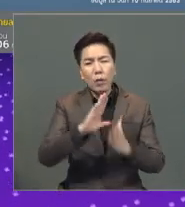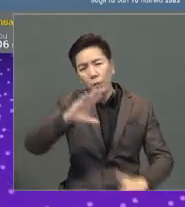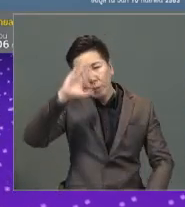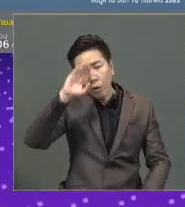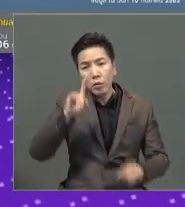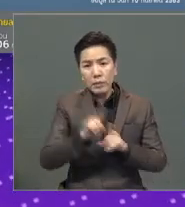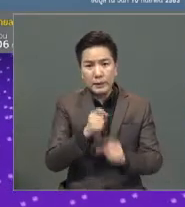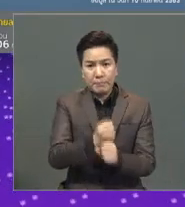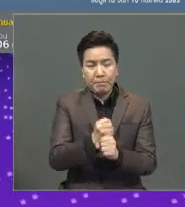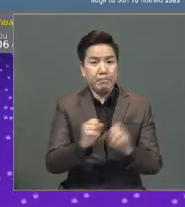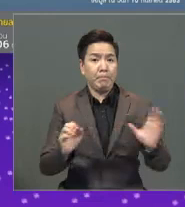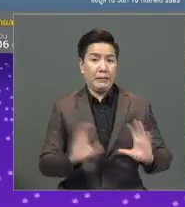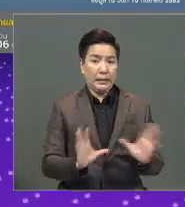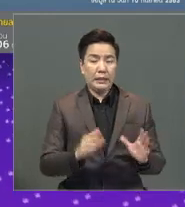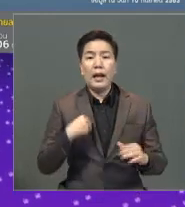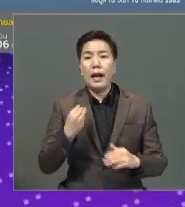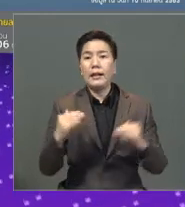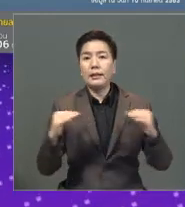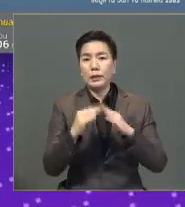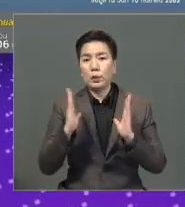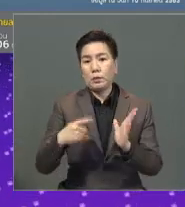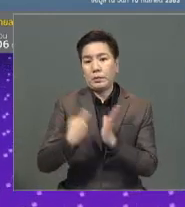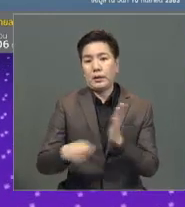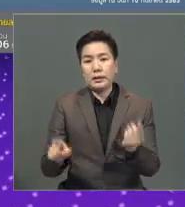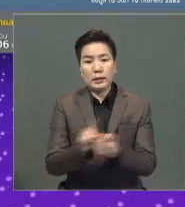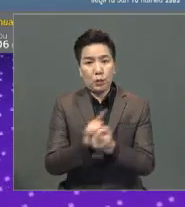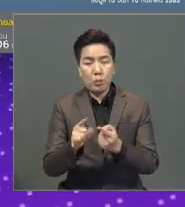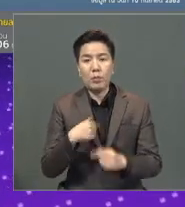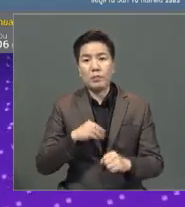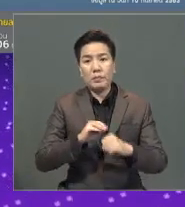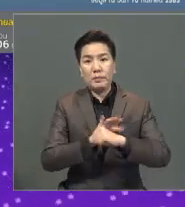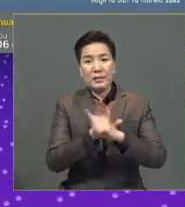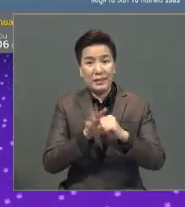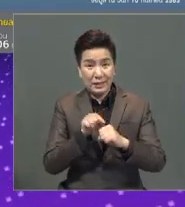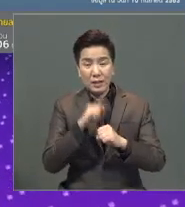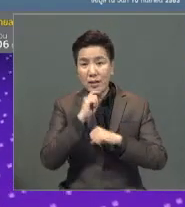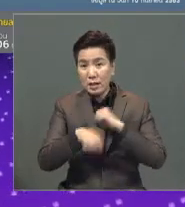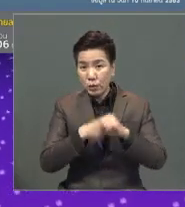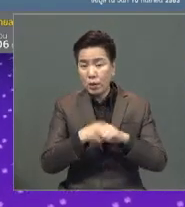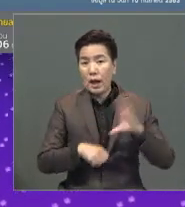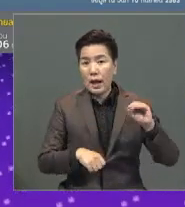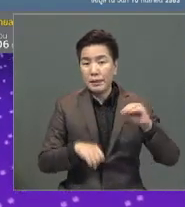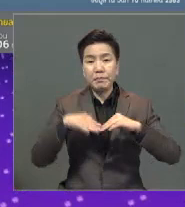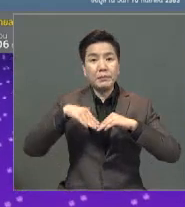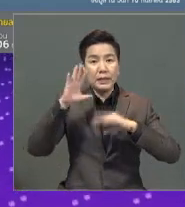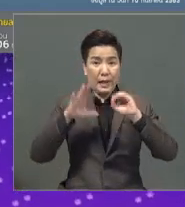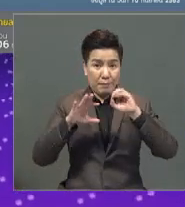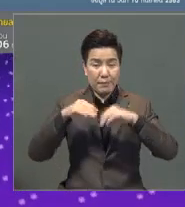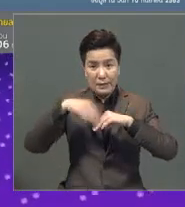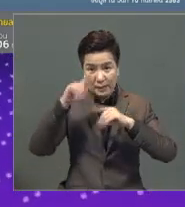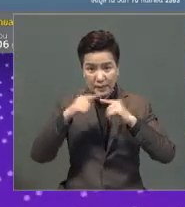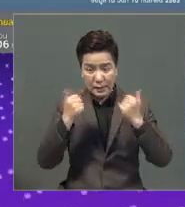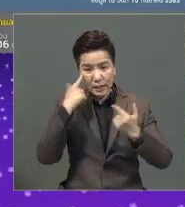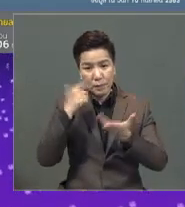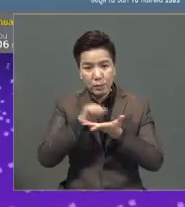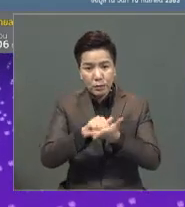เจ็บป่วยที่ไม่ใช่จากการทำงานโดยให้สิทธิ์ผู้ประกันตนกลุ่มเสี่ยงครูวิทย์ 19เนี่ยที่อายุตั้งแต่ 50ปีขึ้นไปครับ